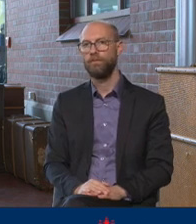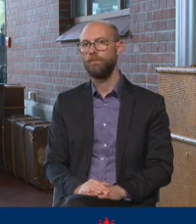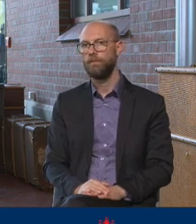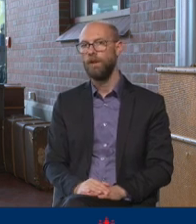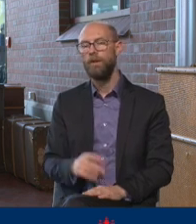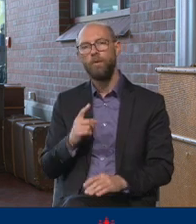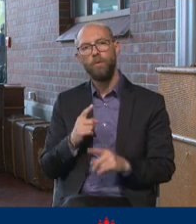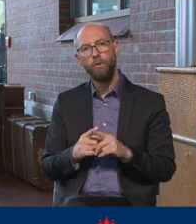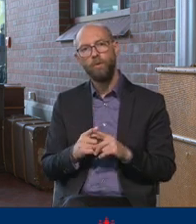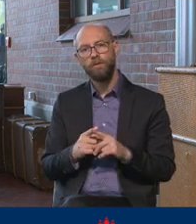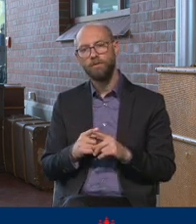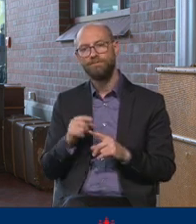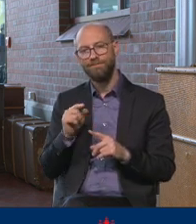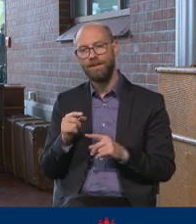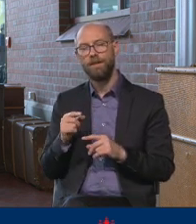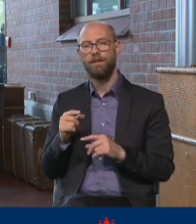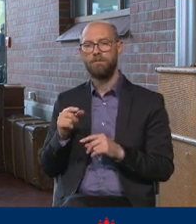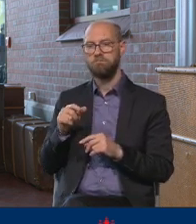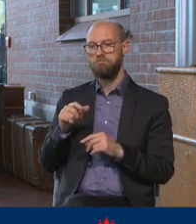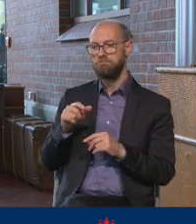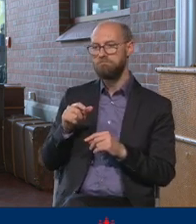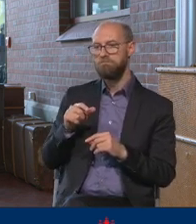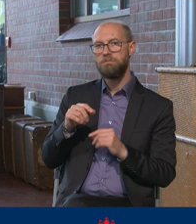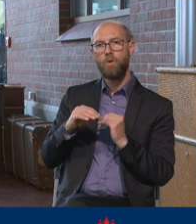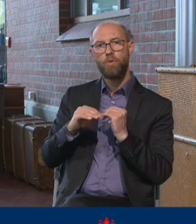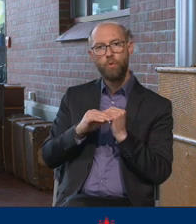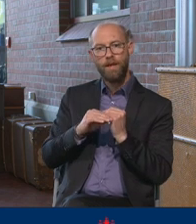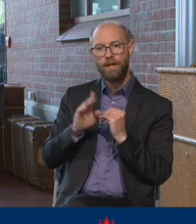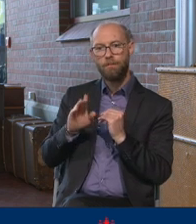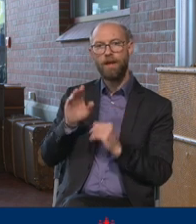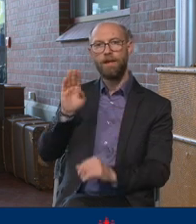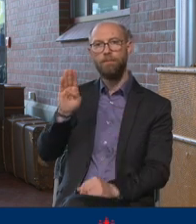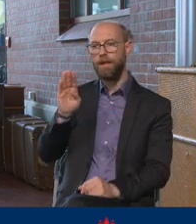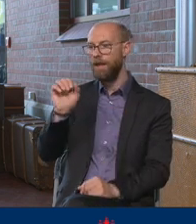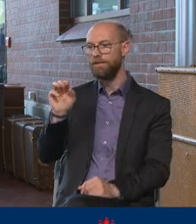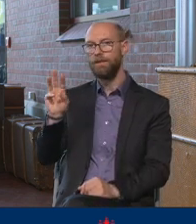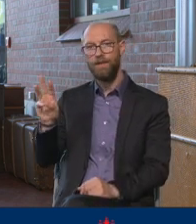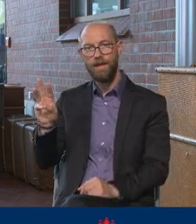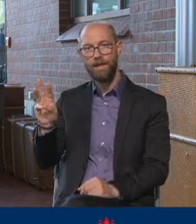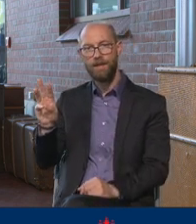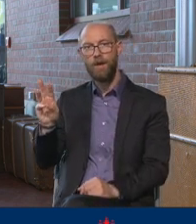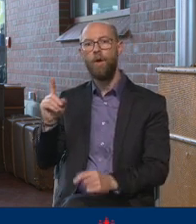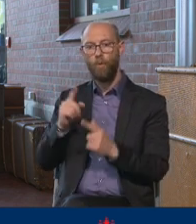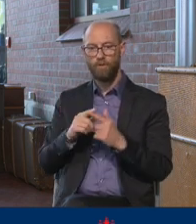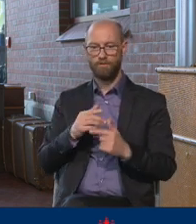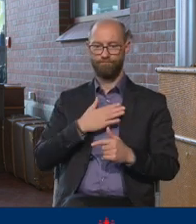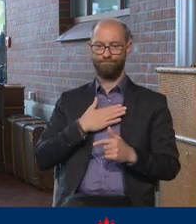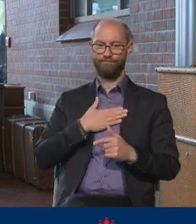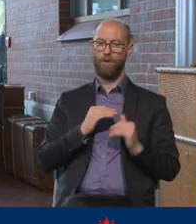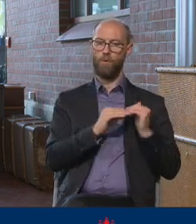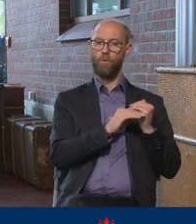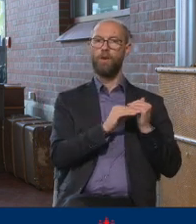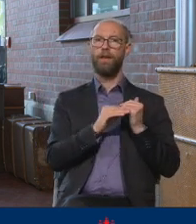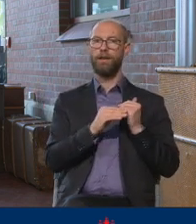immer weiter laufende beteiligung also die kollegen sowohl bei der bse wie also auch die bei uns im haus sind